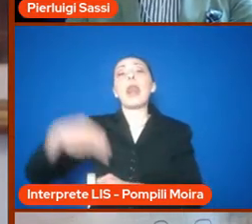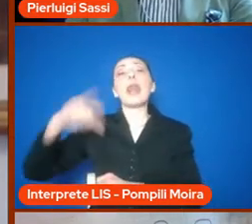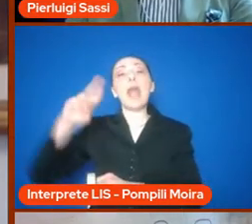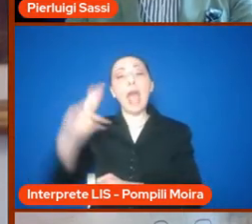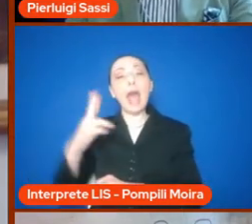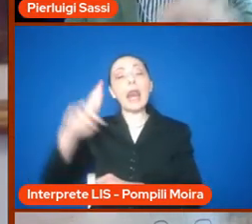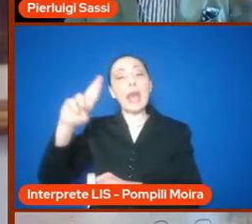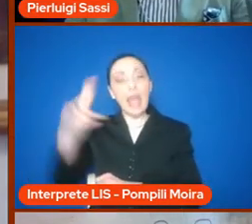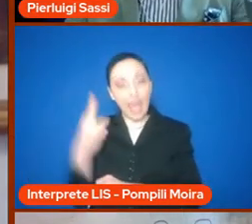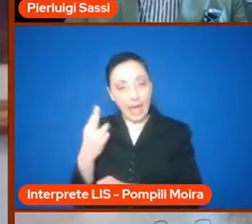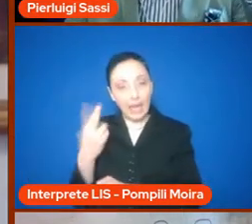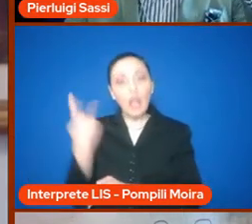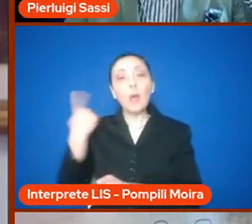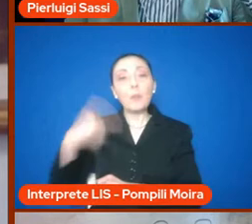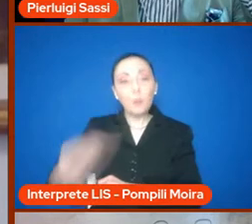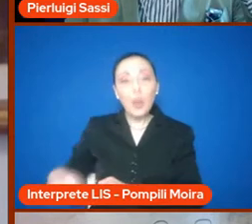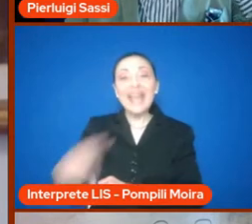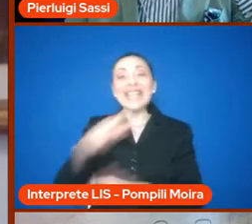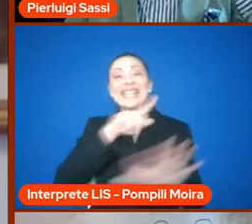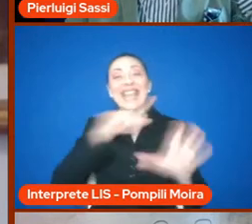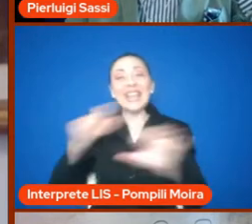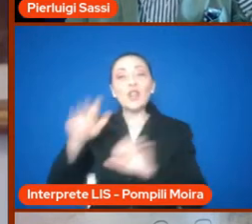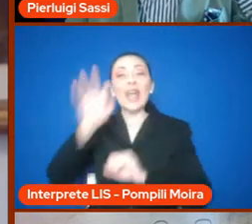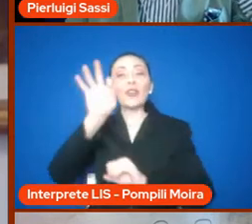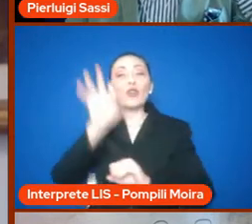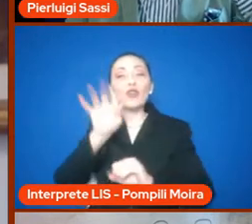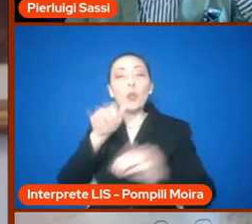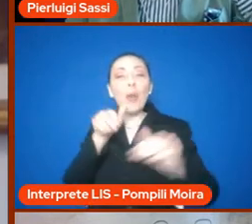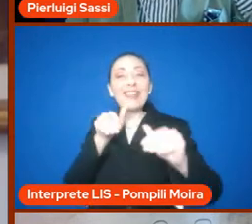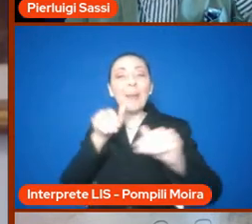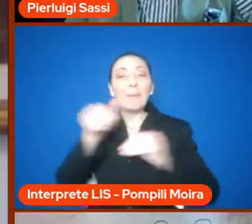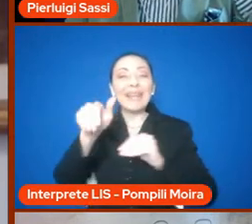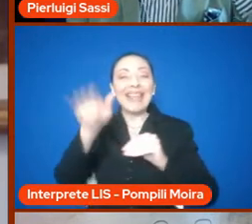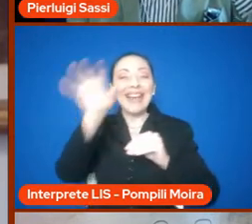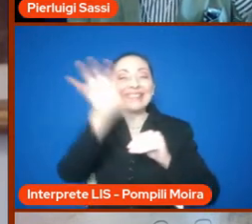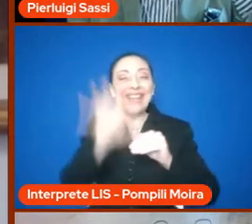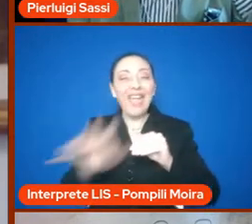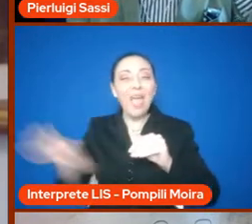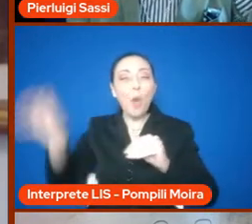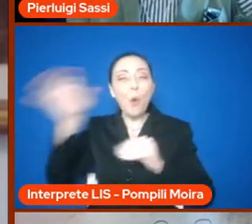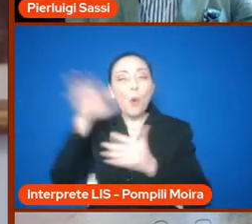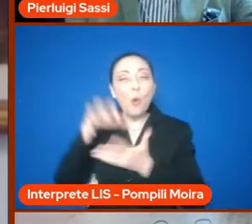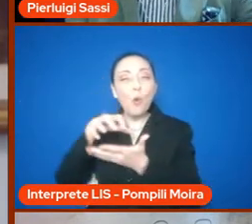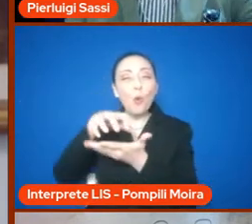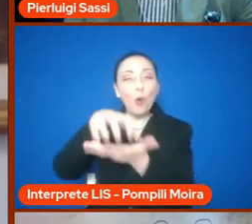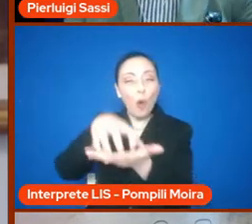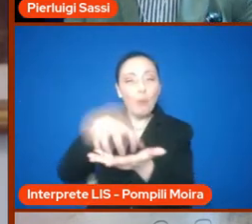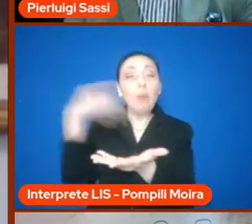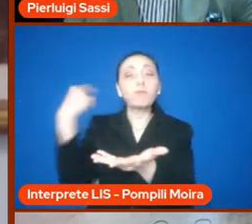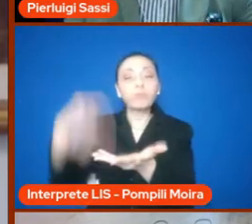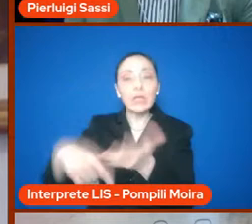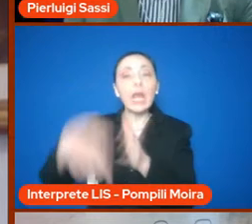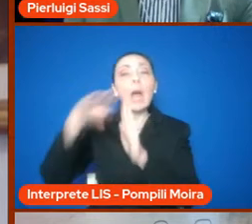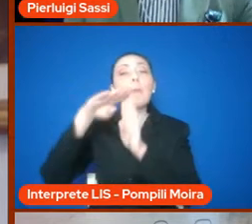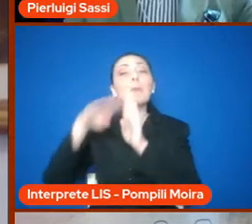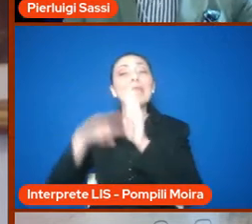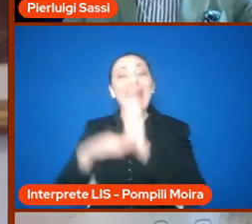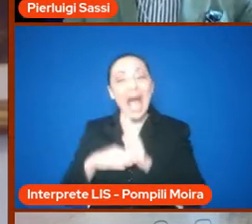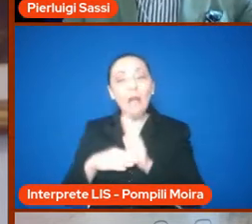eccetera, i 750 miliardi per l'Europa, si chiama piano di ripresa e